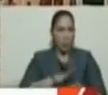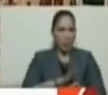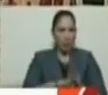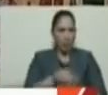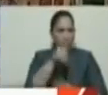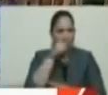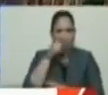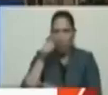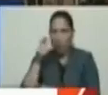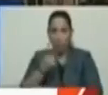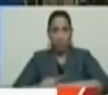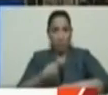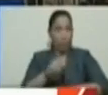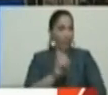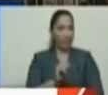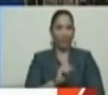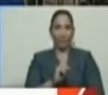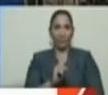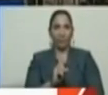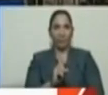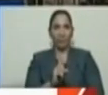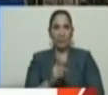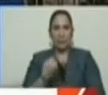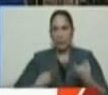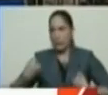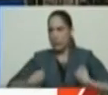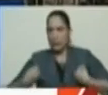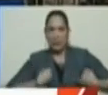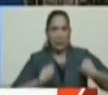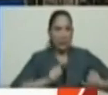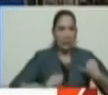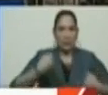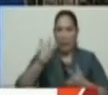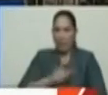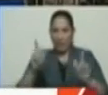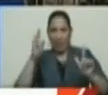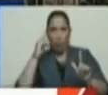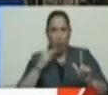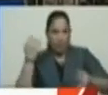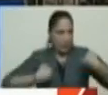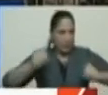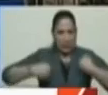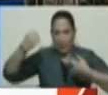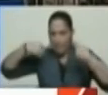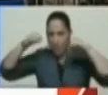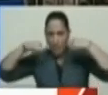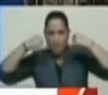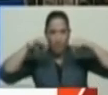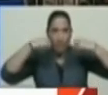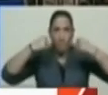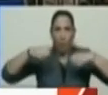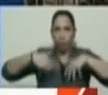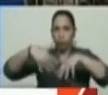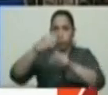غويدو يعني كرئيس انتقالي في هذه الفترة، وده ليه ثقل كبير جدا فيما يتعلق بالاعتراف